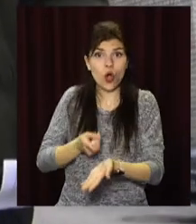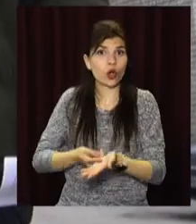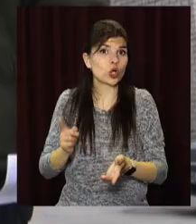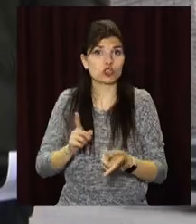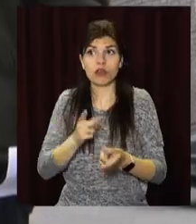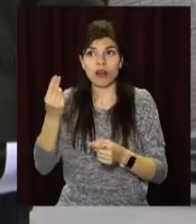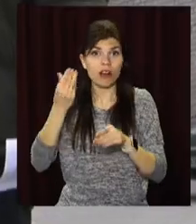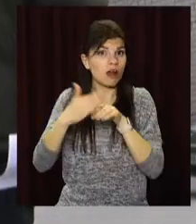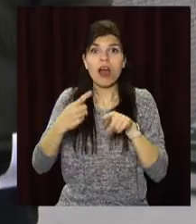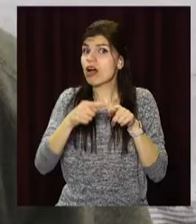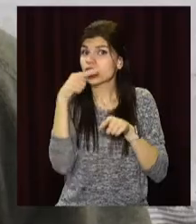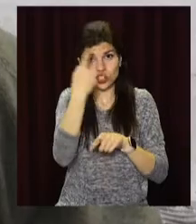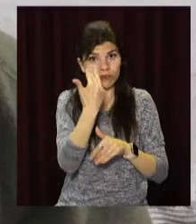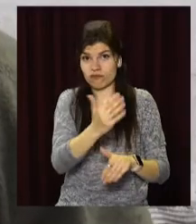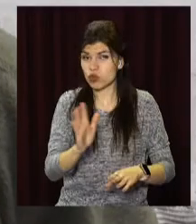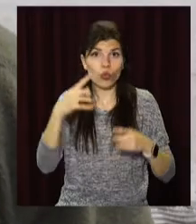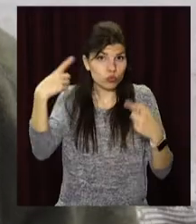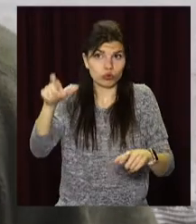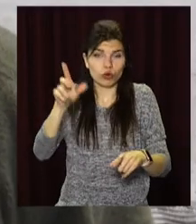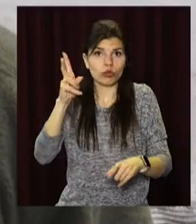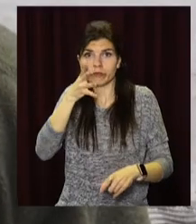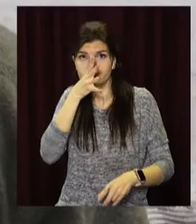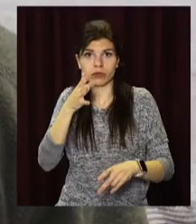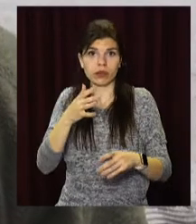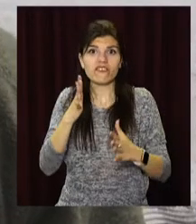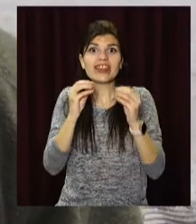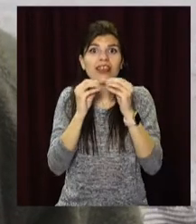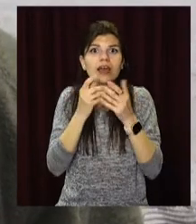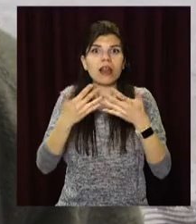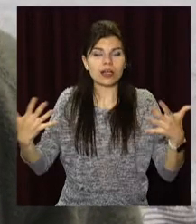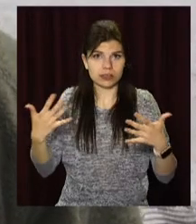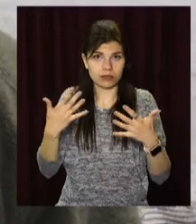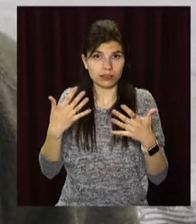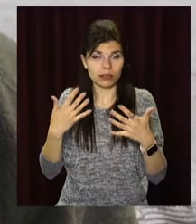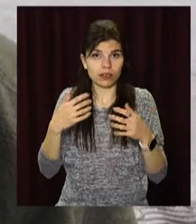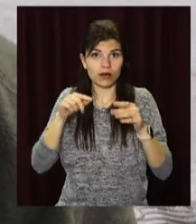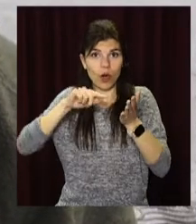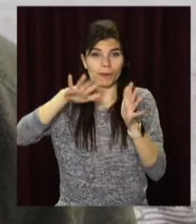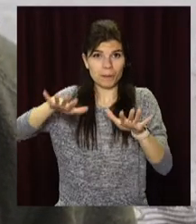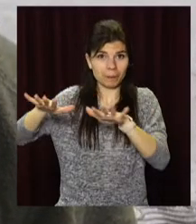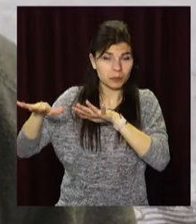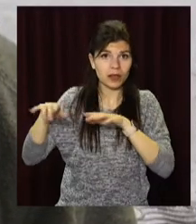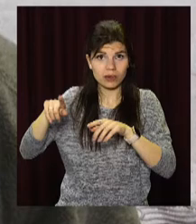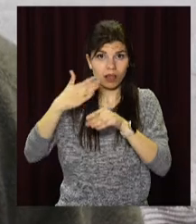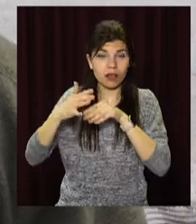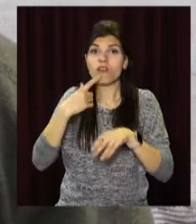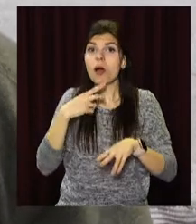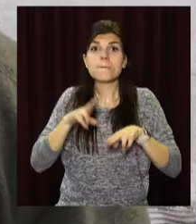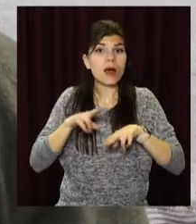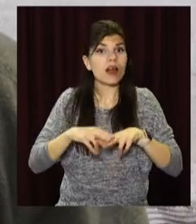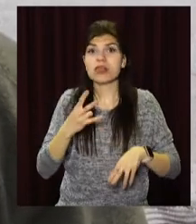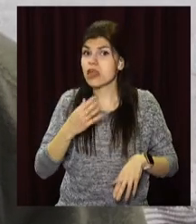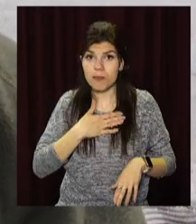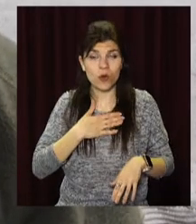гроші вони давали не йому. Был предоставлен не мой паспорт, не мой паспорт, то есть не